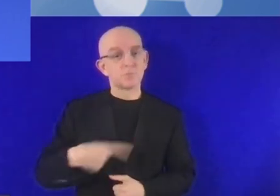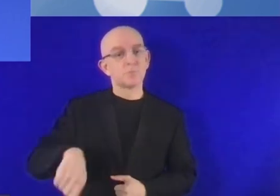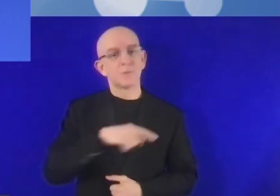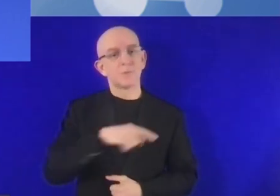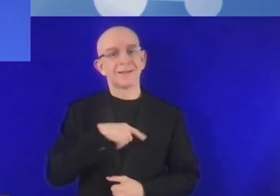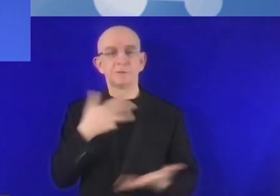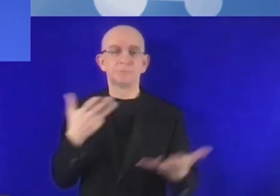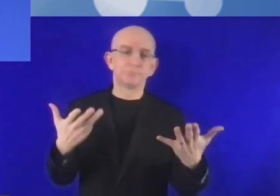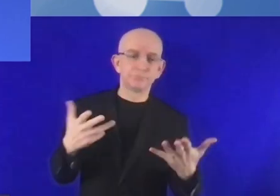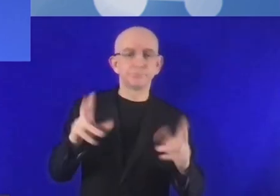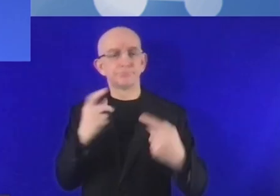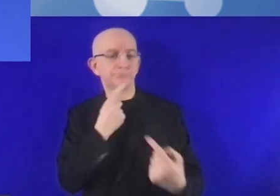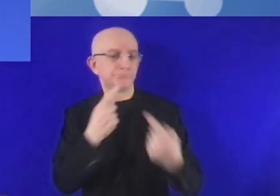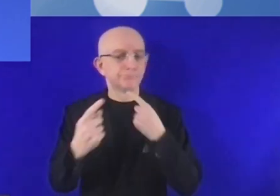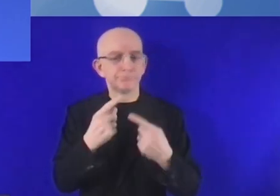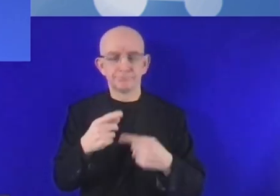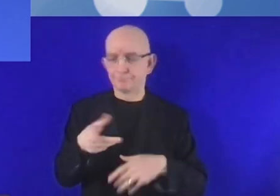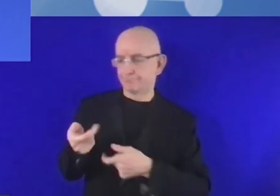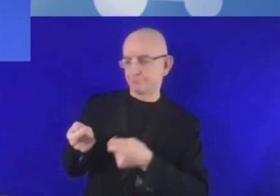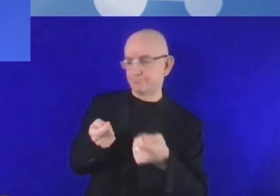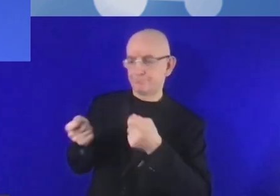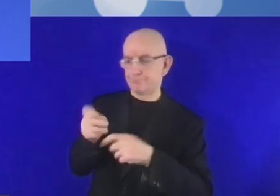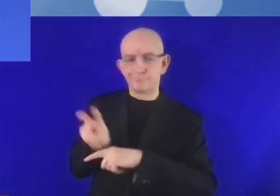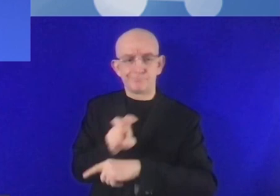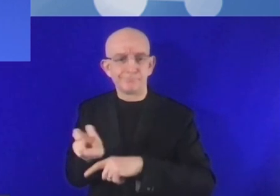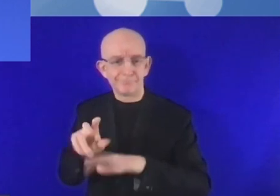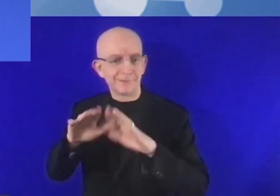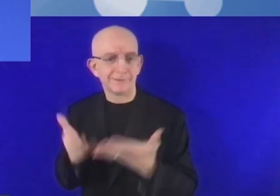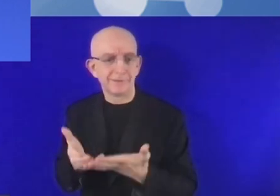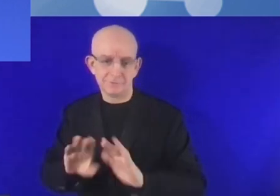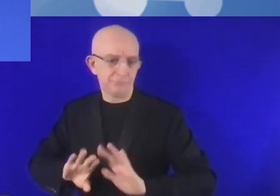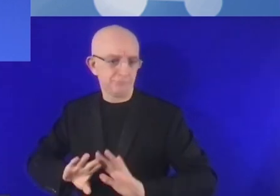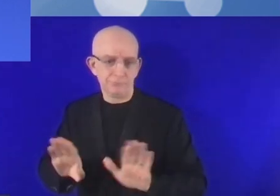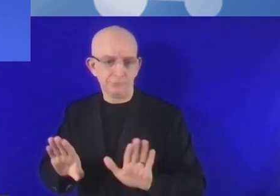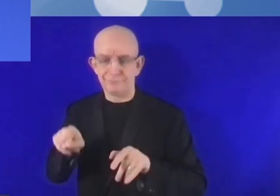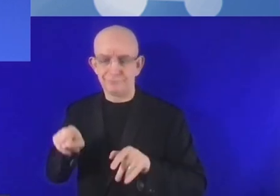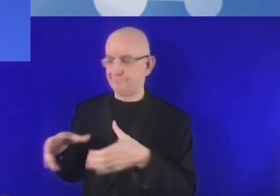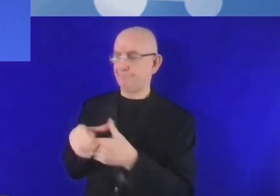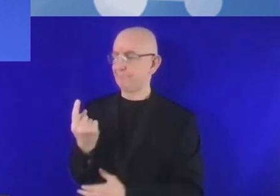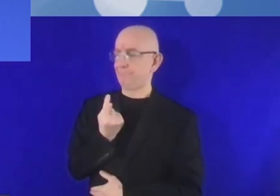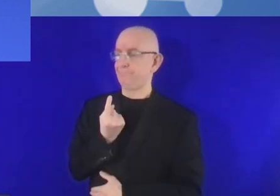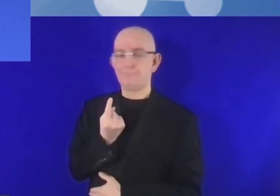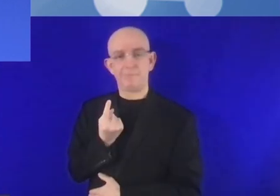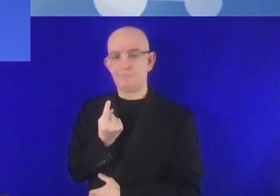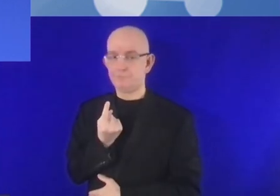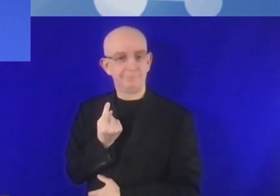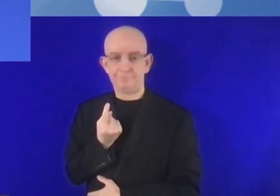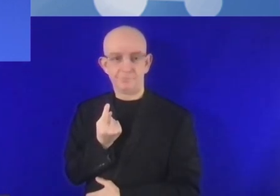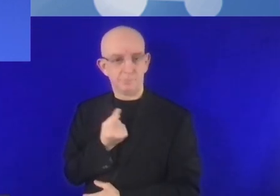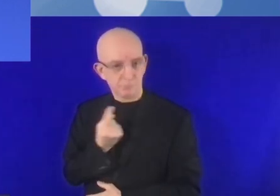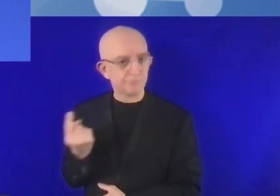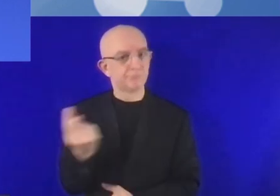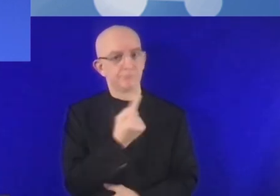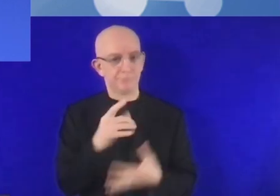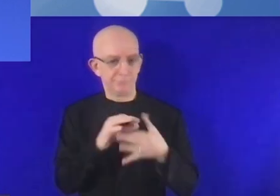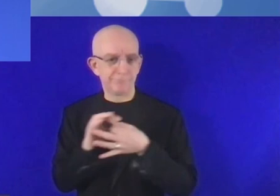przyszłe technologie, wspomniane technologie kwantowe, technologie HPC, High Performance Computing. To jest to też, to, o czym